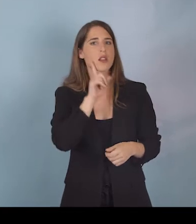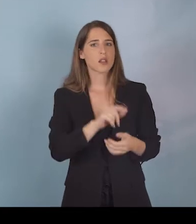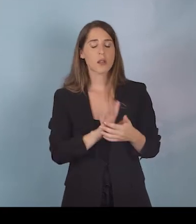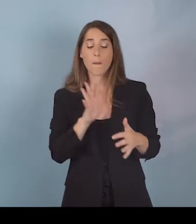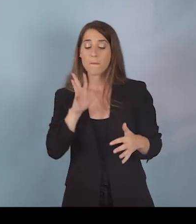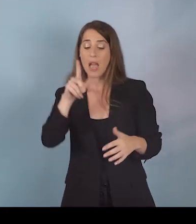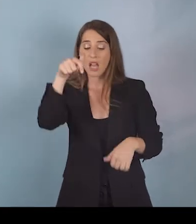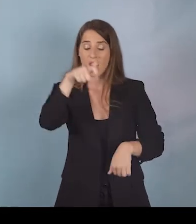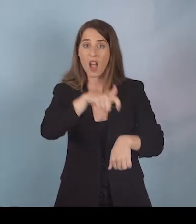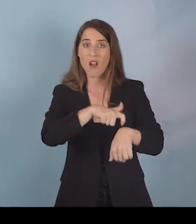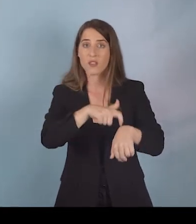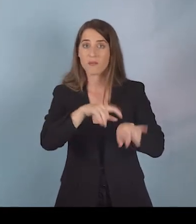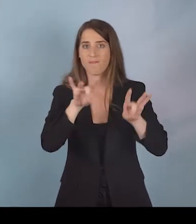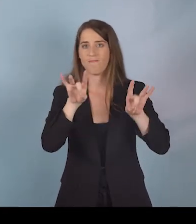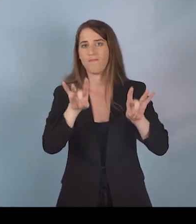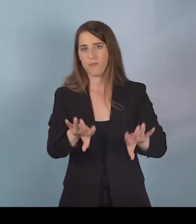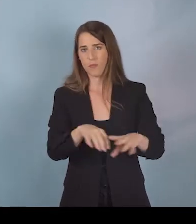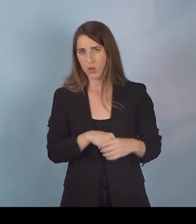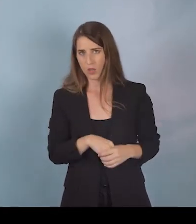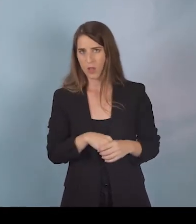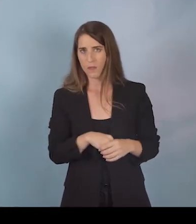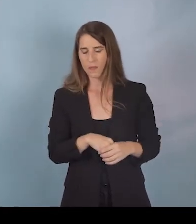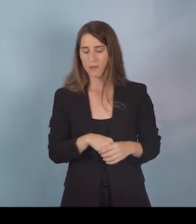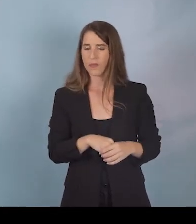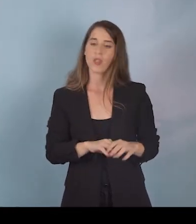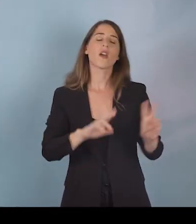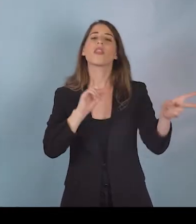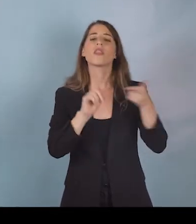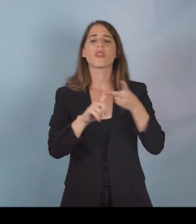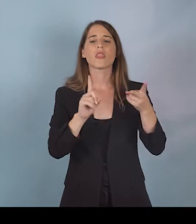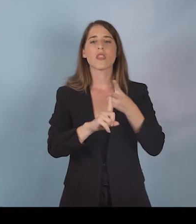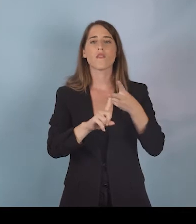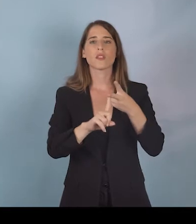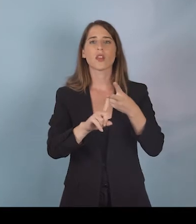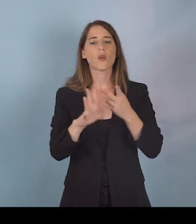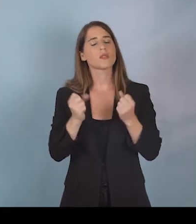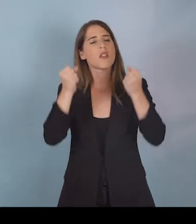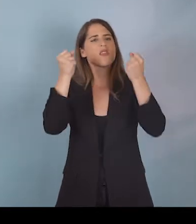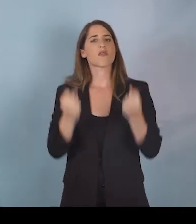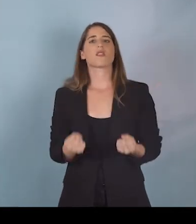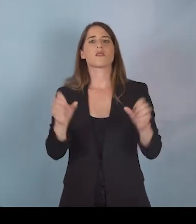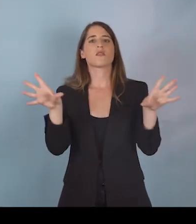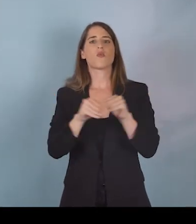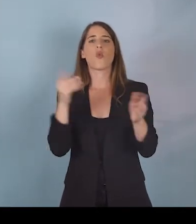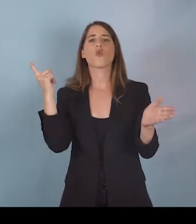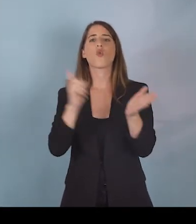τίποτα. Ένα δεύτερο, πήραμε θέση για το νομοσχέδιο που υπήρχε για το